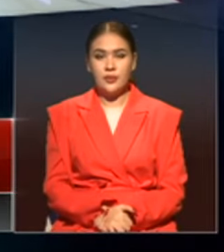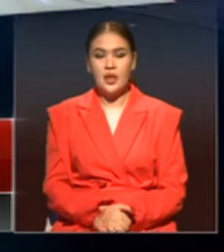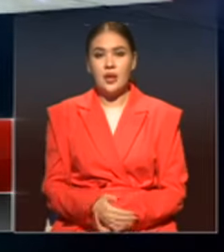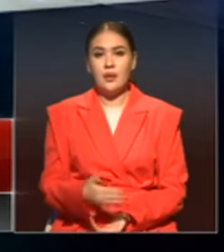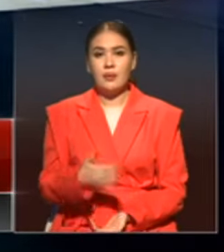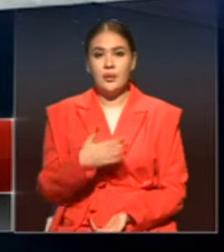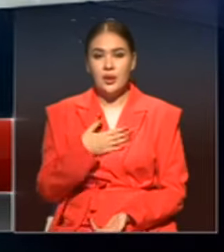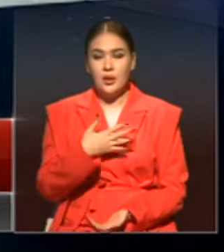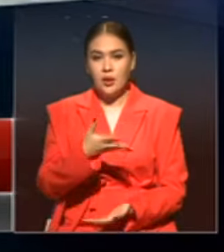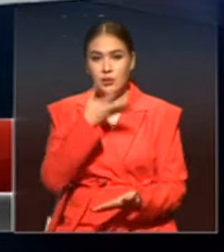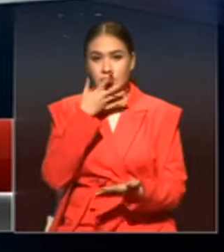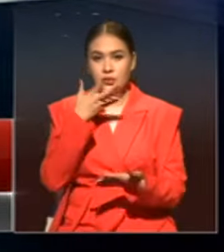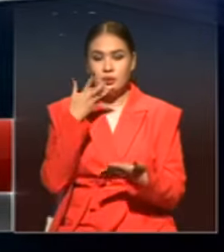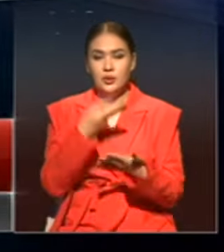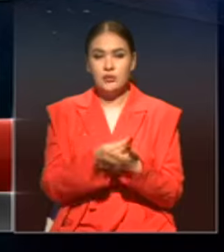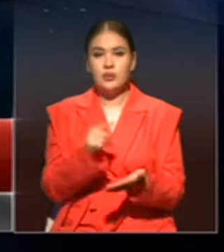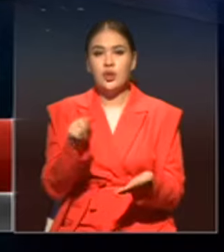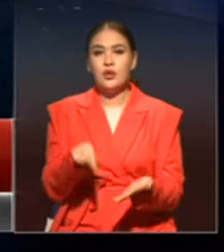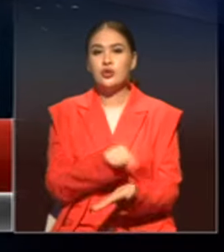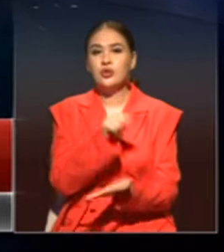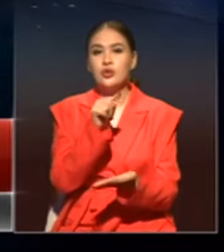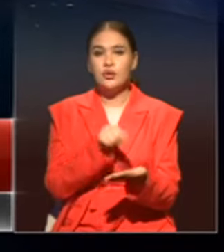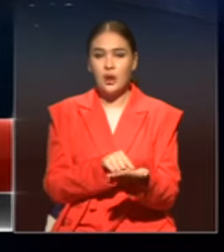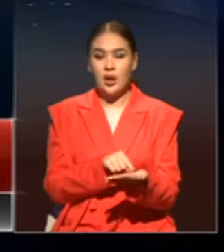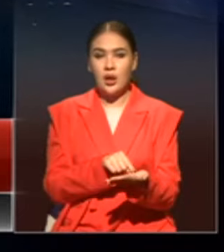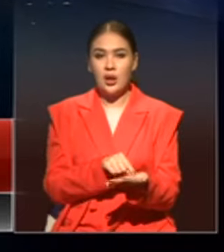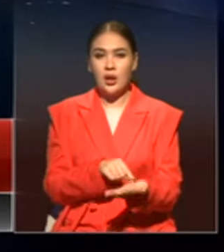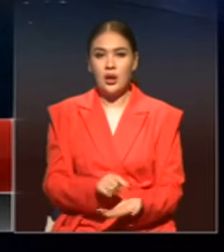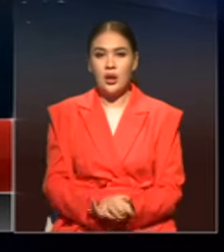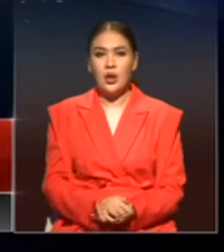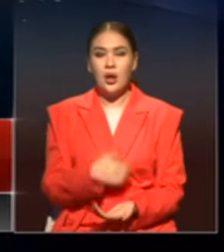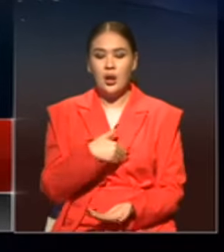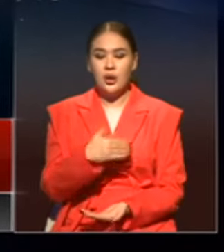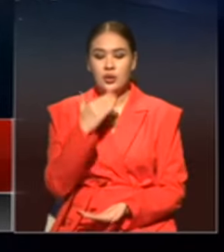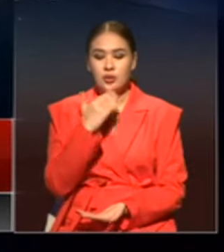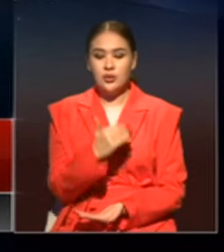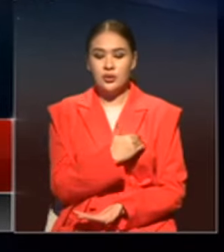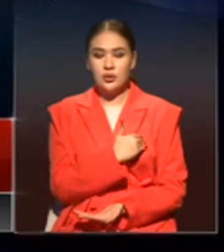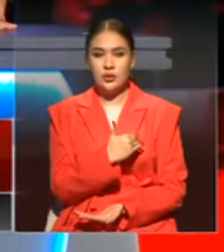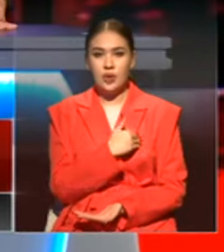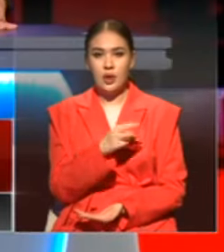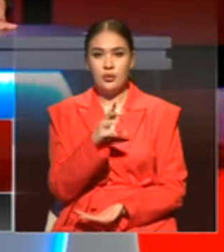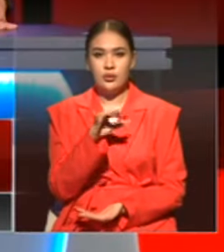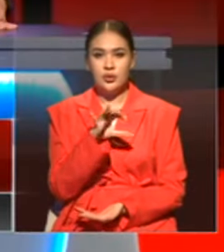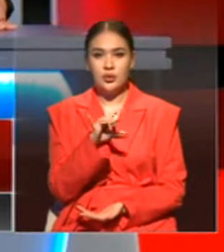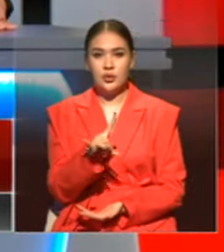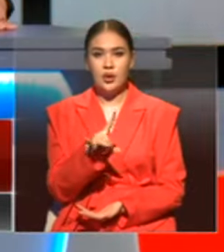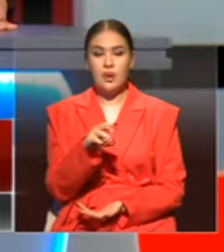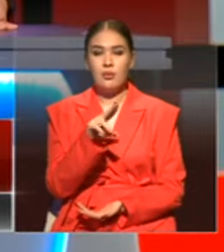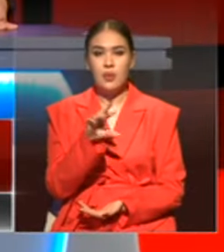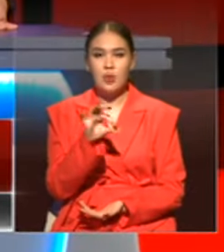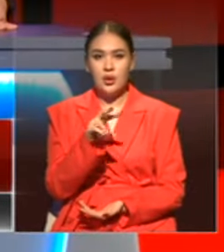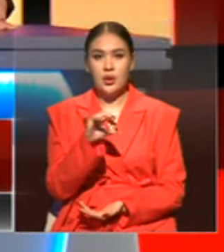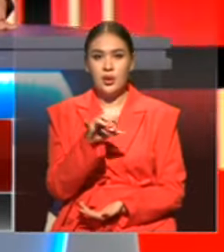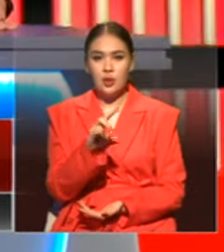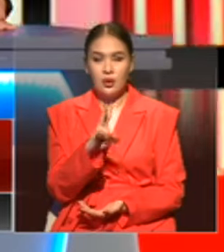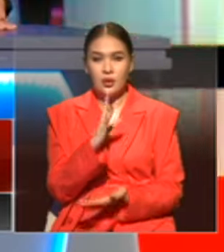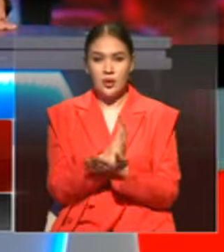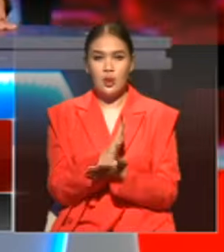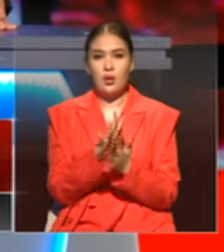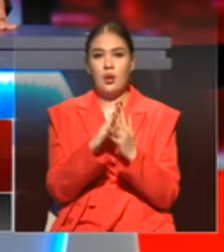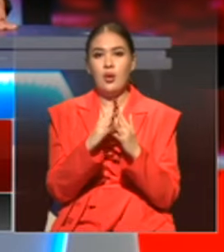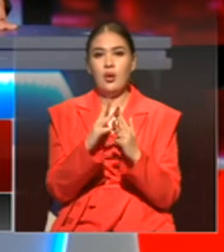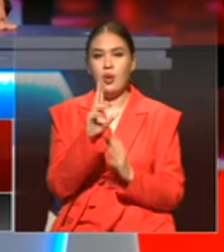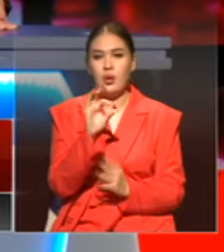Менің бір жеке өзім көкейімдегі сұрақ, Астана мен Қояндының арасында бір қоқсық алаң полигоны бар ғой.